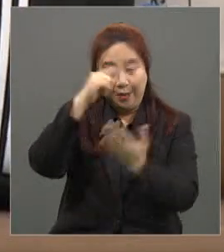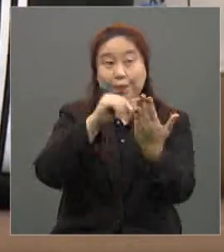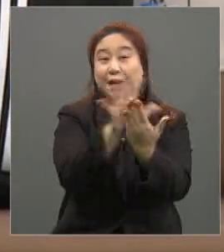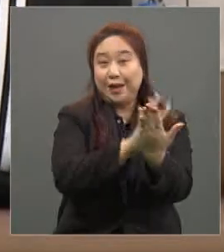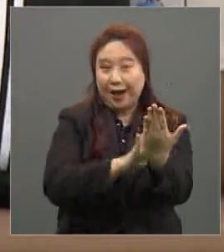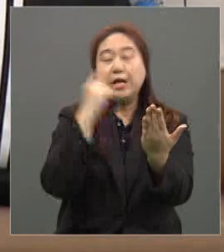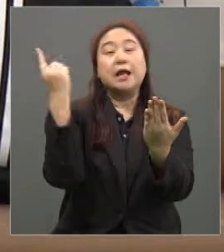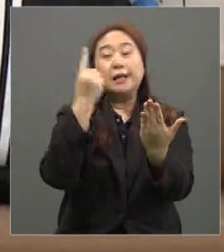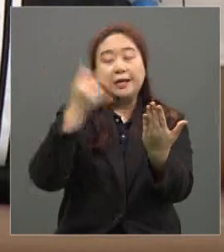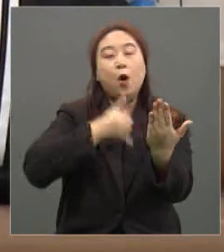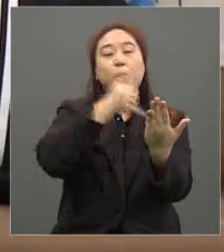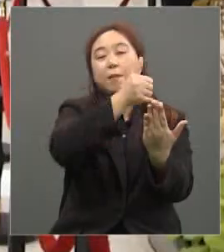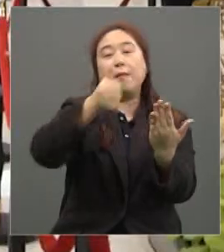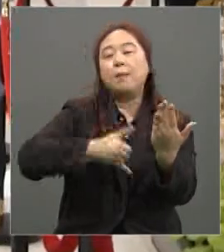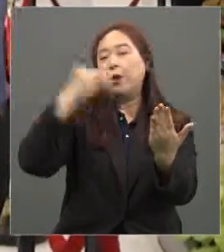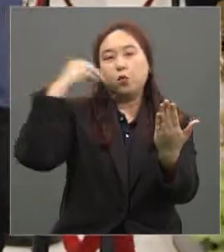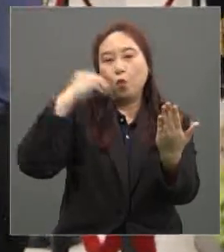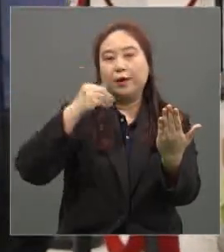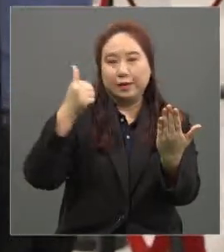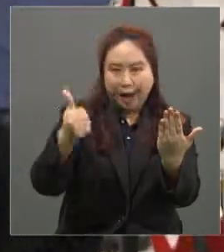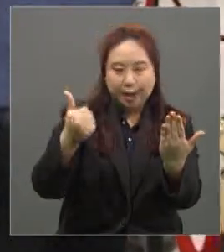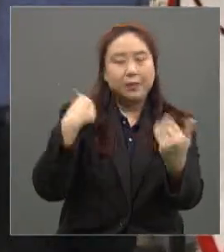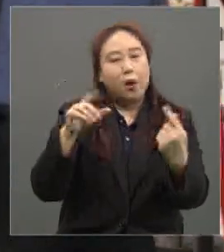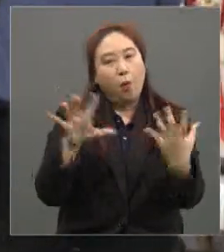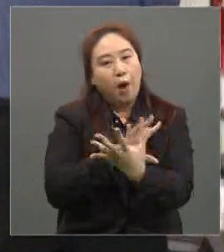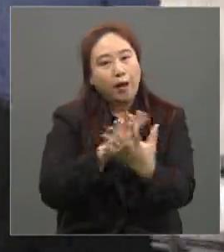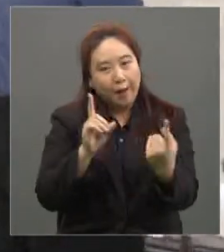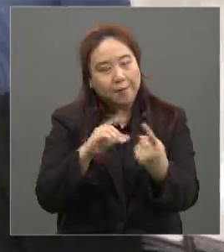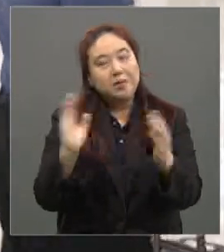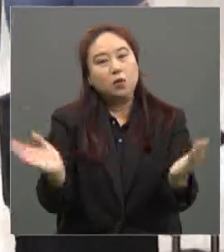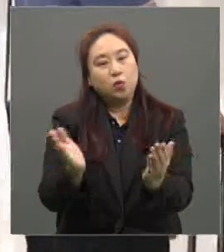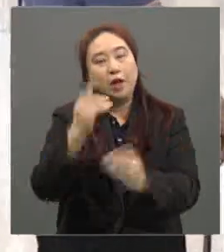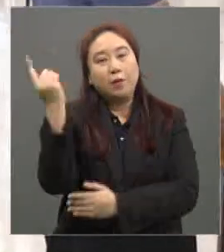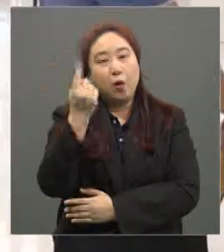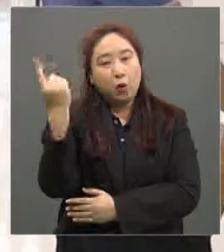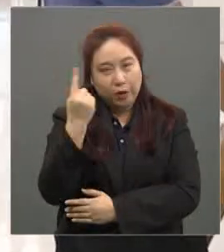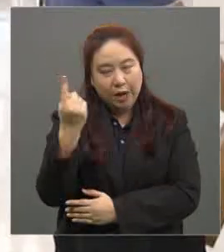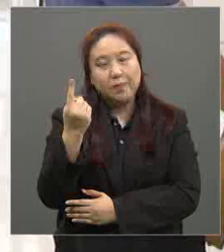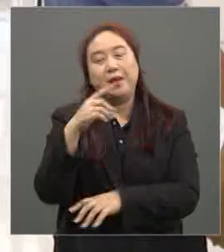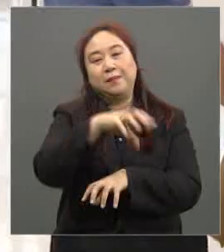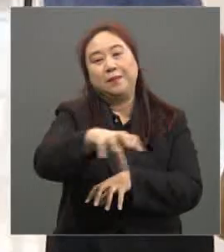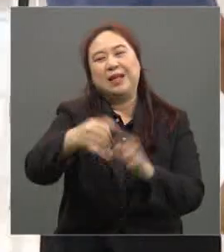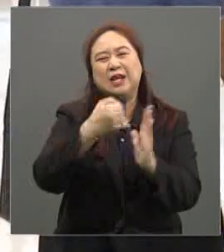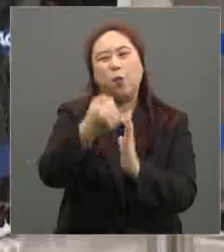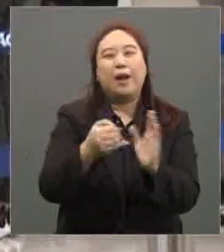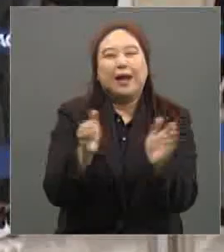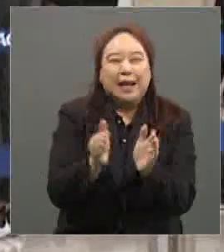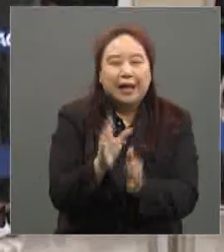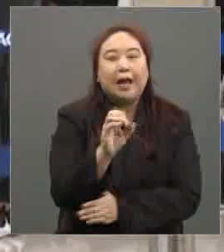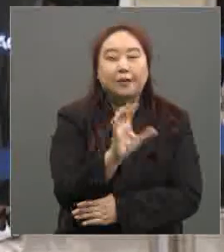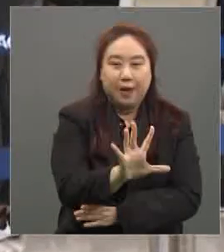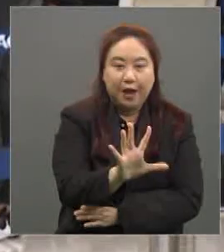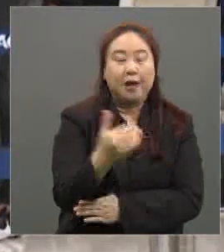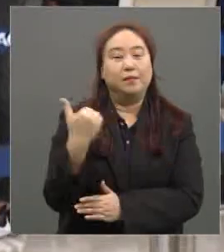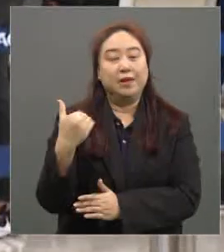วันผ่านงานประเพณีหลักต่างๆนะครับรวมถึงการส่งเสริมการท่องเที่ยวใน 55เมืองรองการพัฒนาการสื่อ